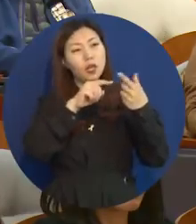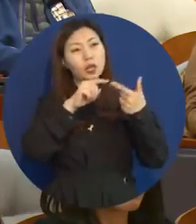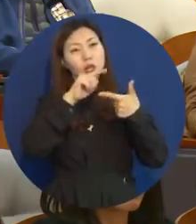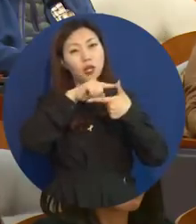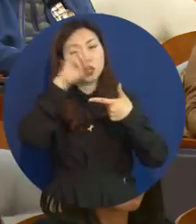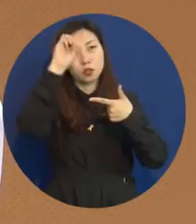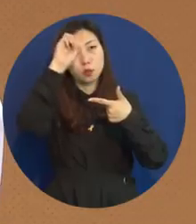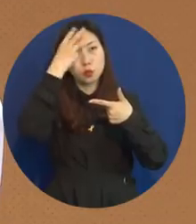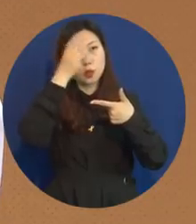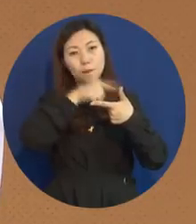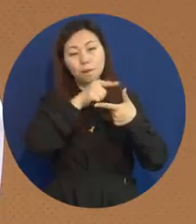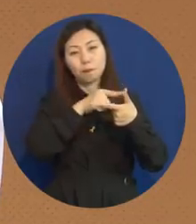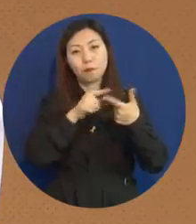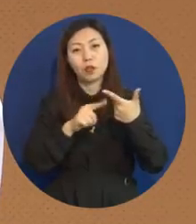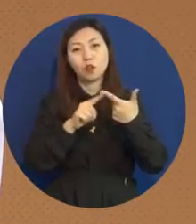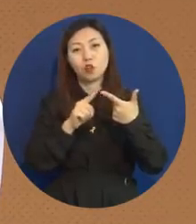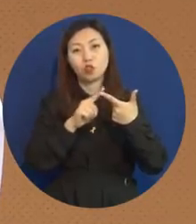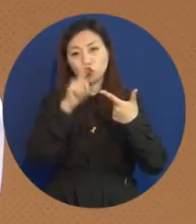1학년.